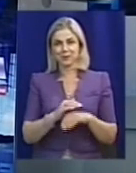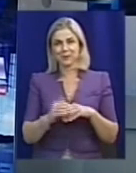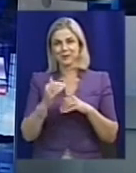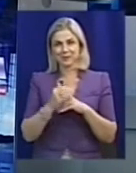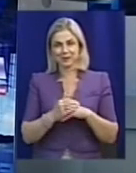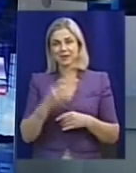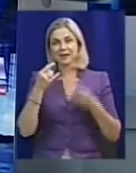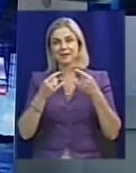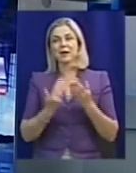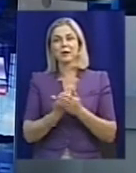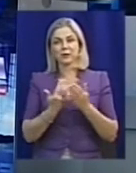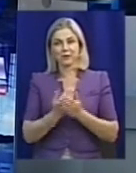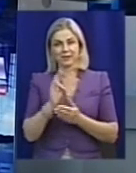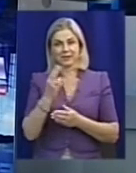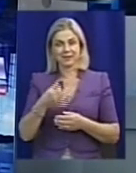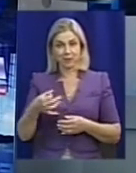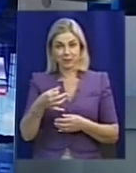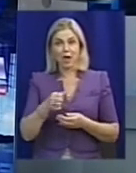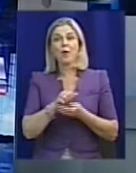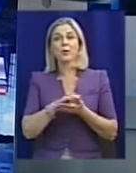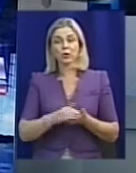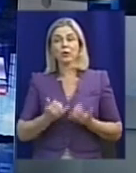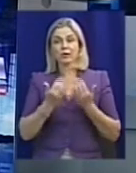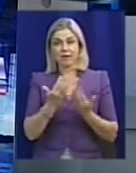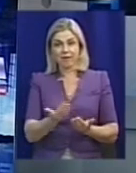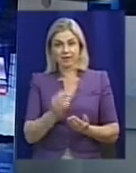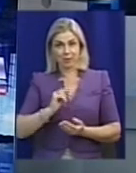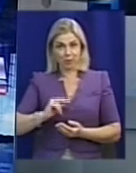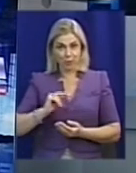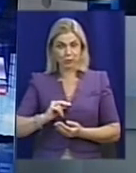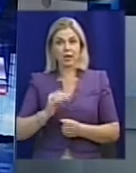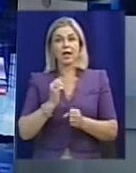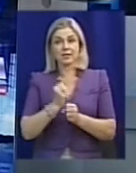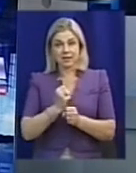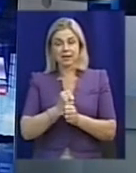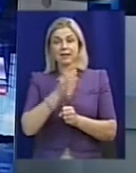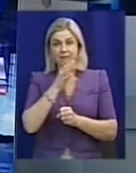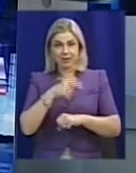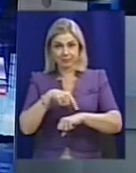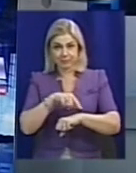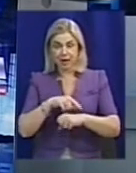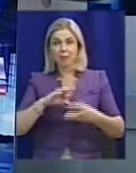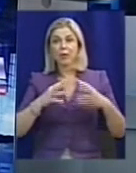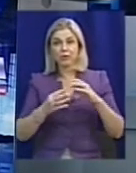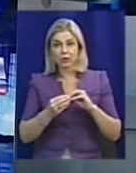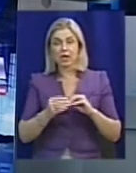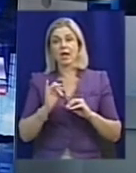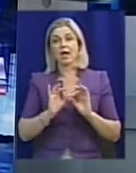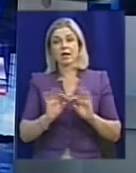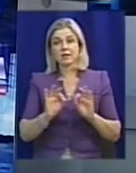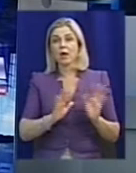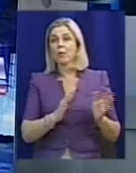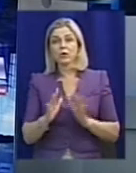Добрий вечір. Телевізійні новини Миколаївщини продовжують для вас свою роботу. Час підбити інформаційний підсумок дня. Розповімо про події, які